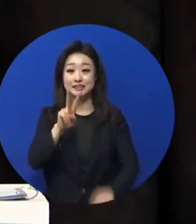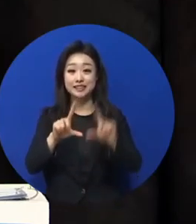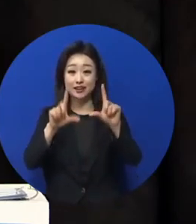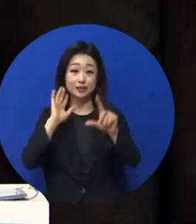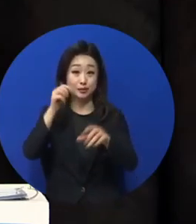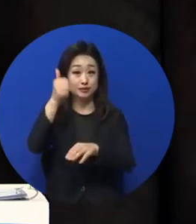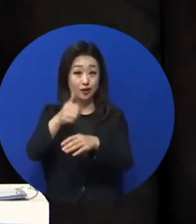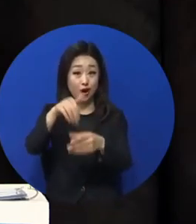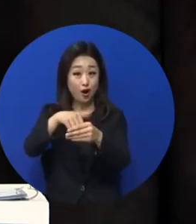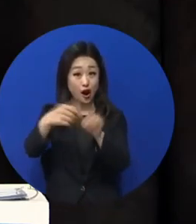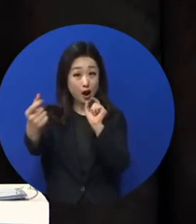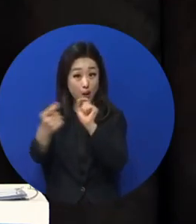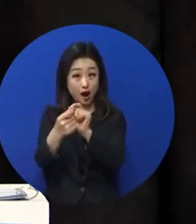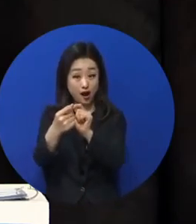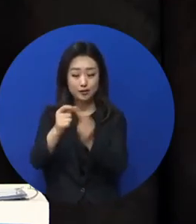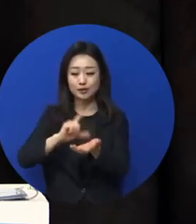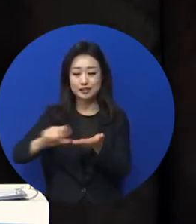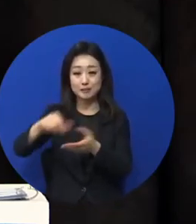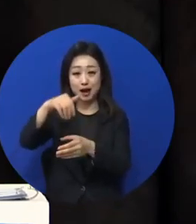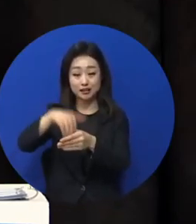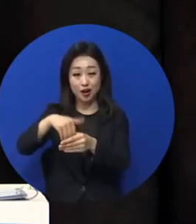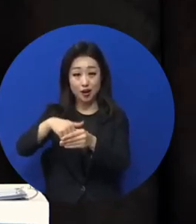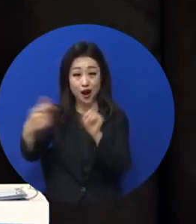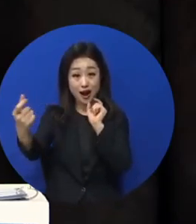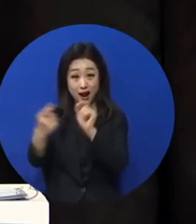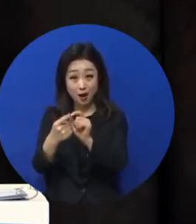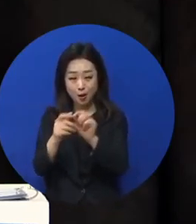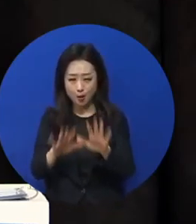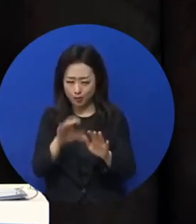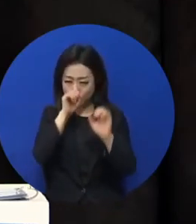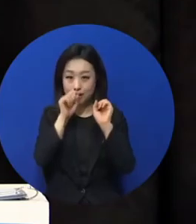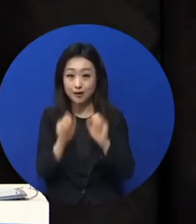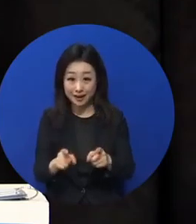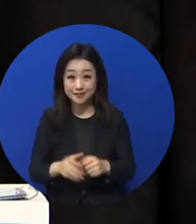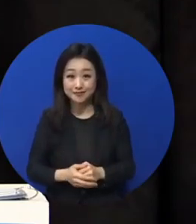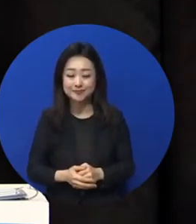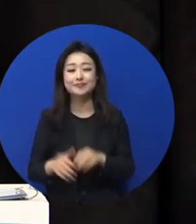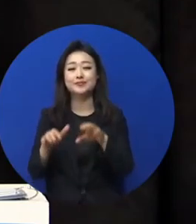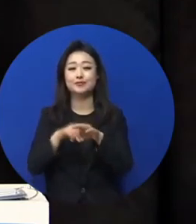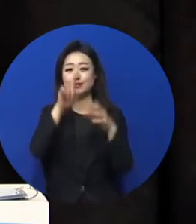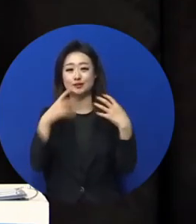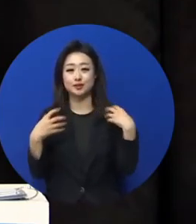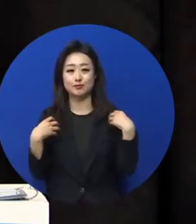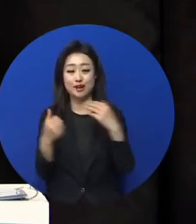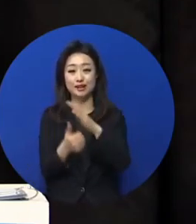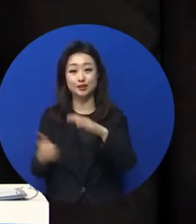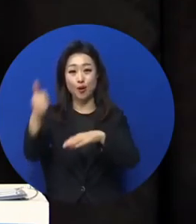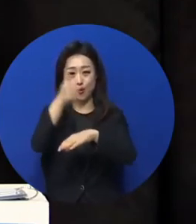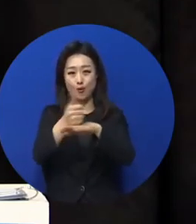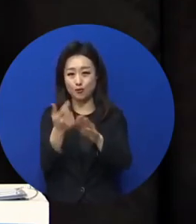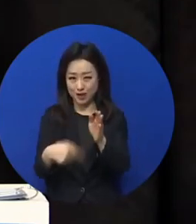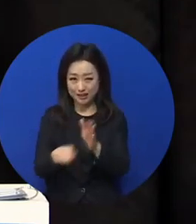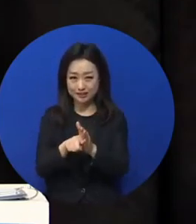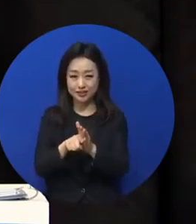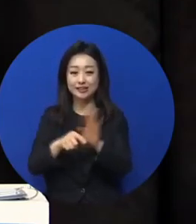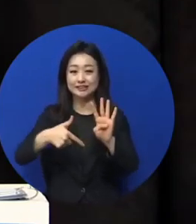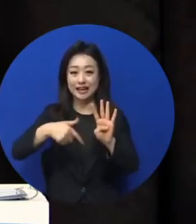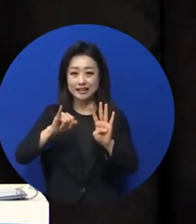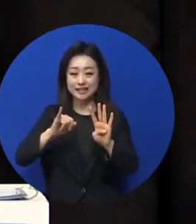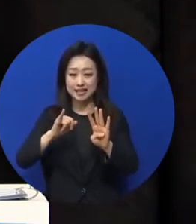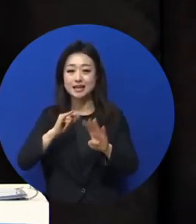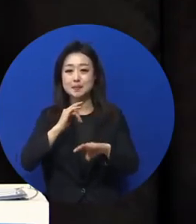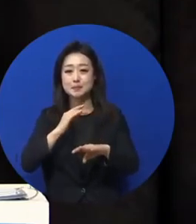대선과 지방선거의 미래를 여는 전환점이 될 것입니다. 문재인 정부의 성공적인 마무리와 제4기